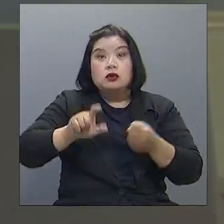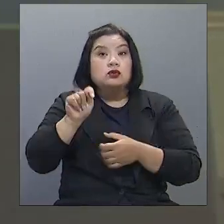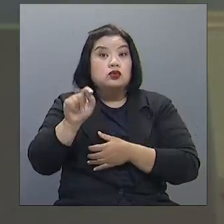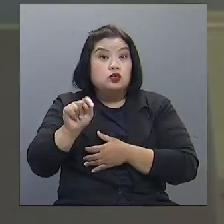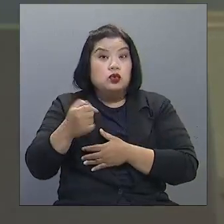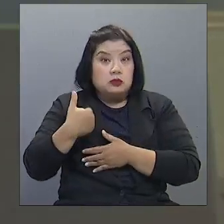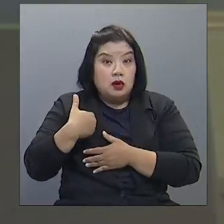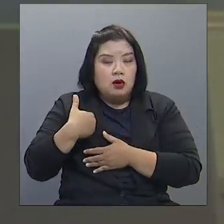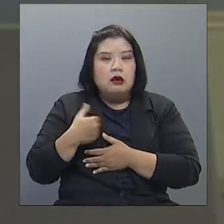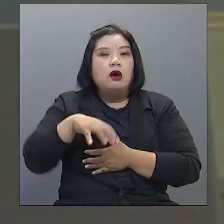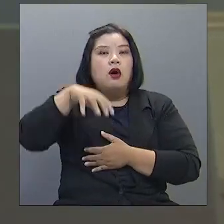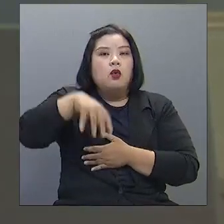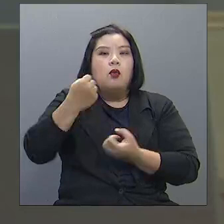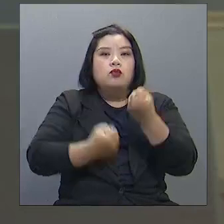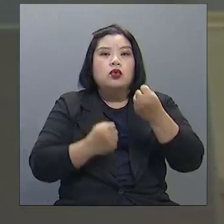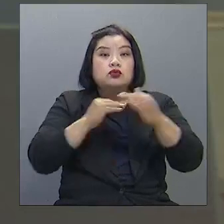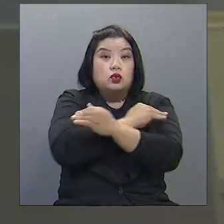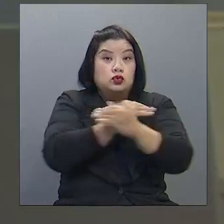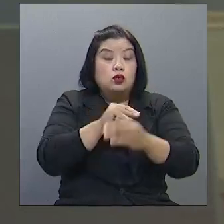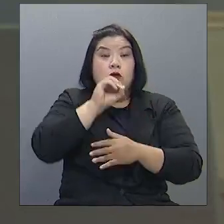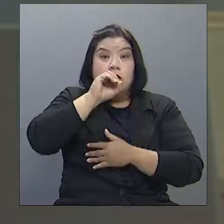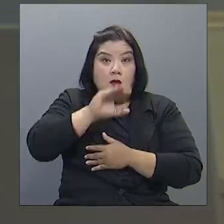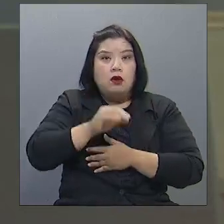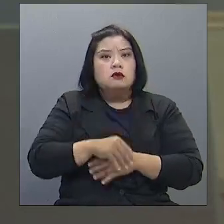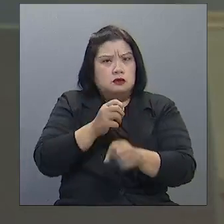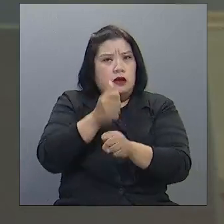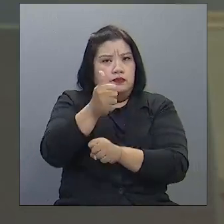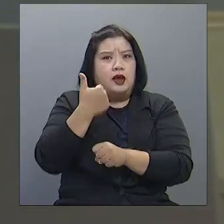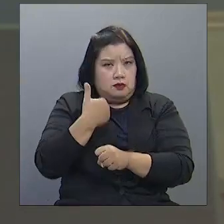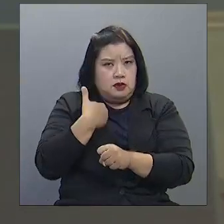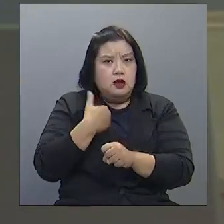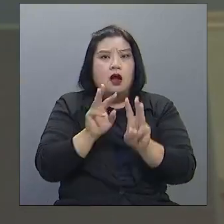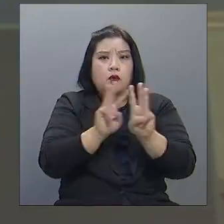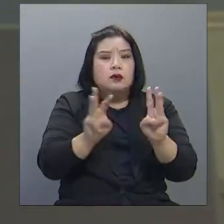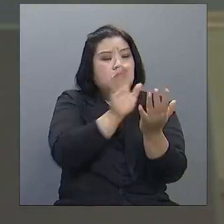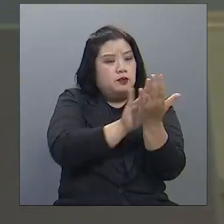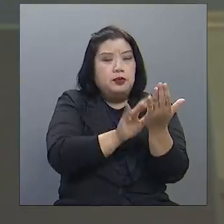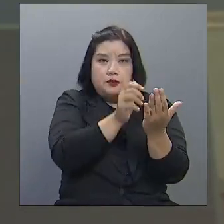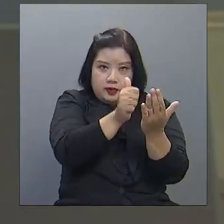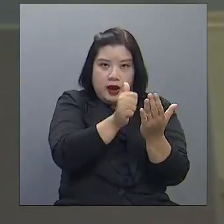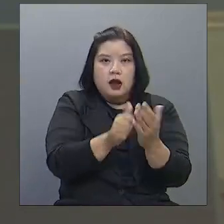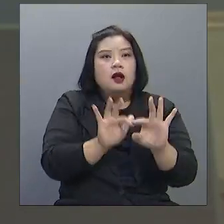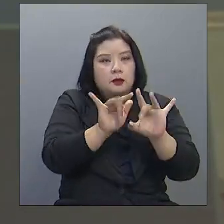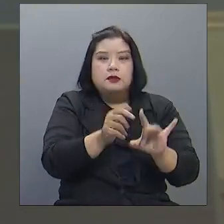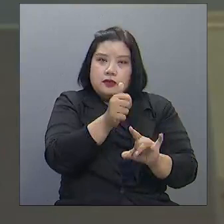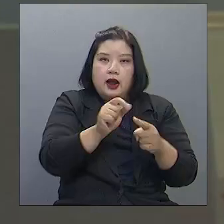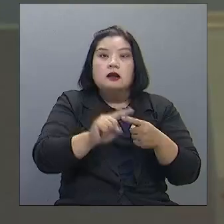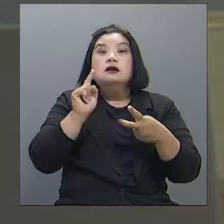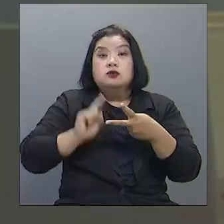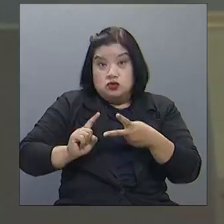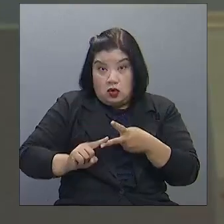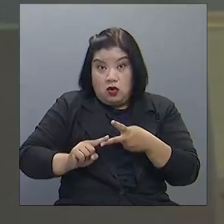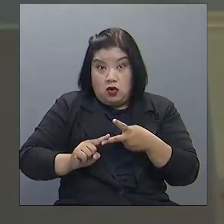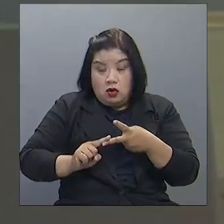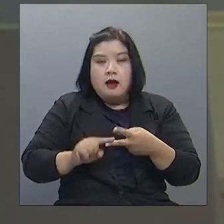กมการผลส่งนะฮะก็เขาบอกว่าทำได้ผ่านทางออนไน์ส่นอนึเรื่อง กฎรหัสนะคะก